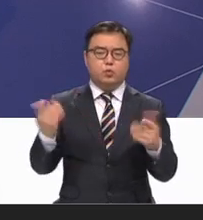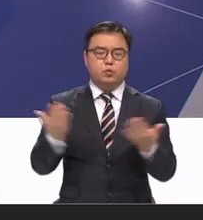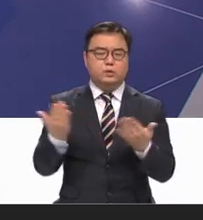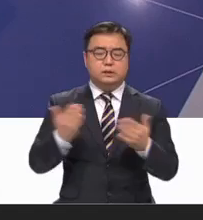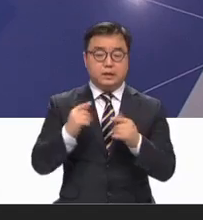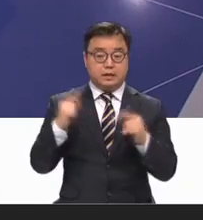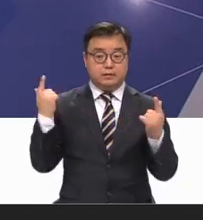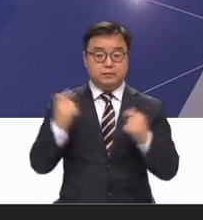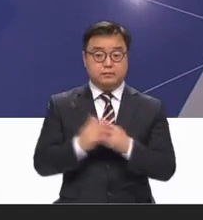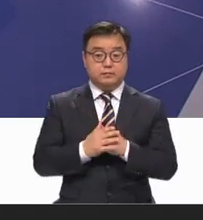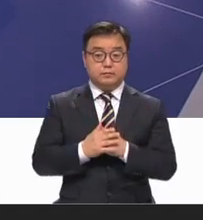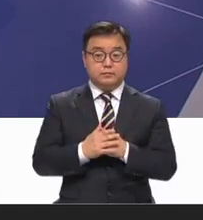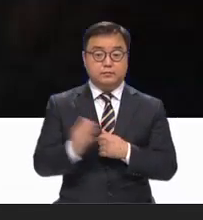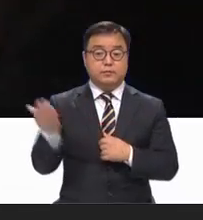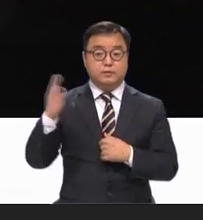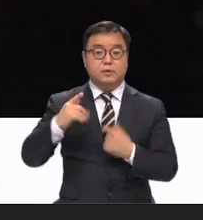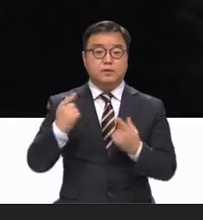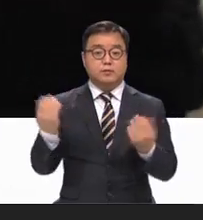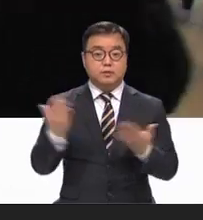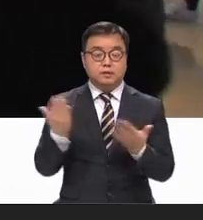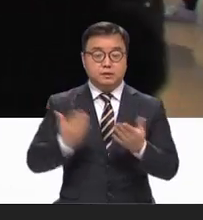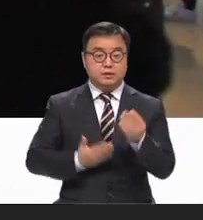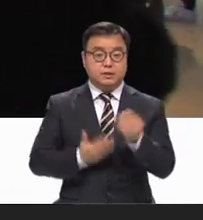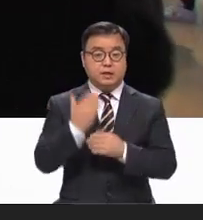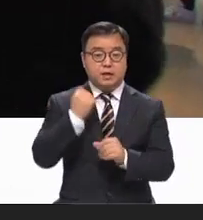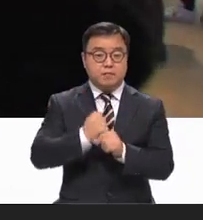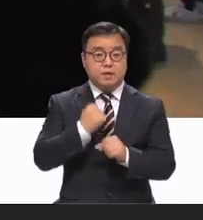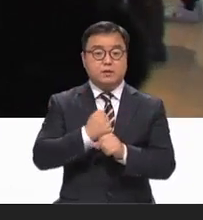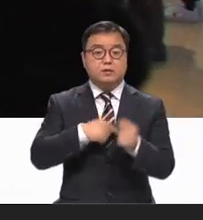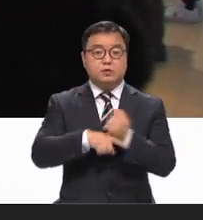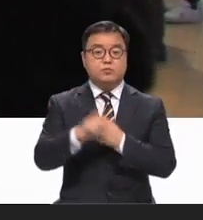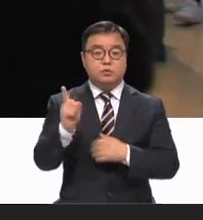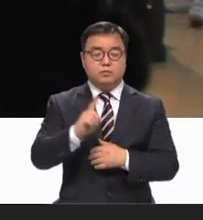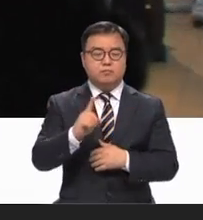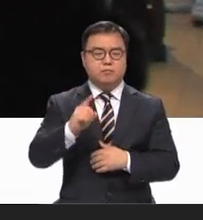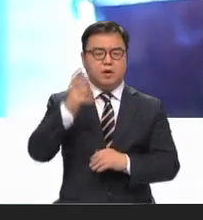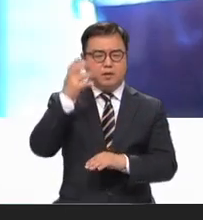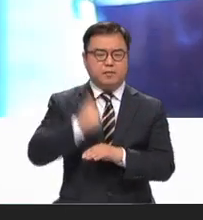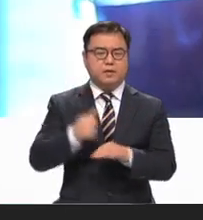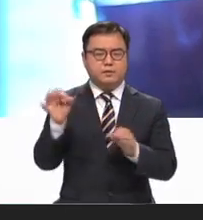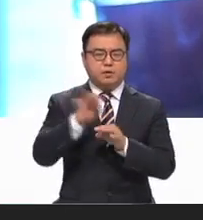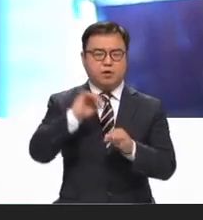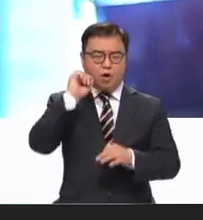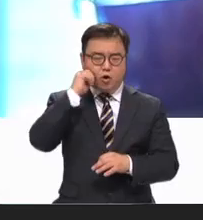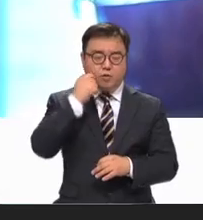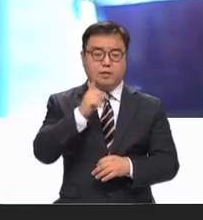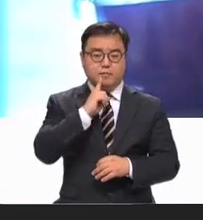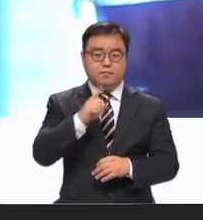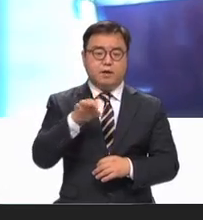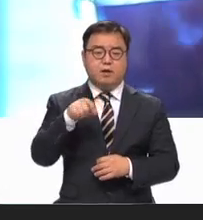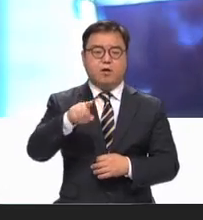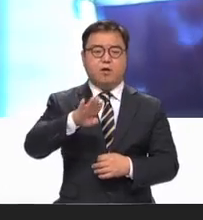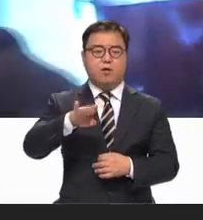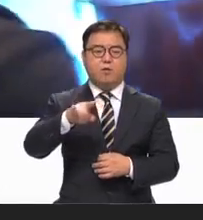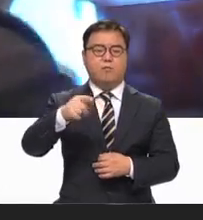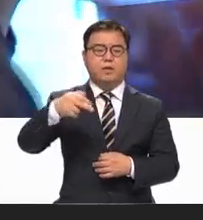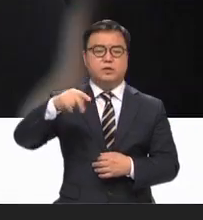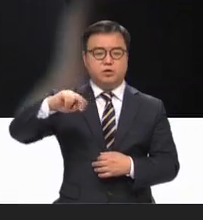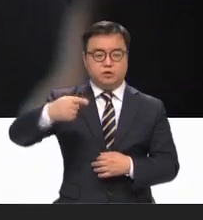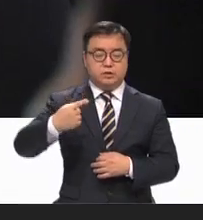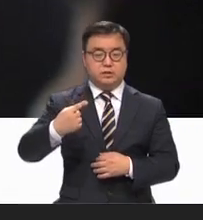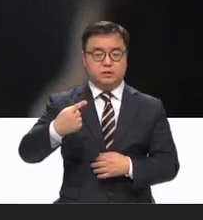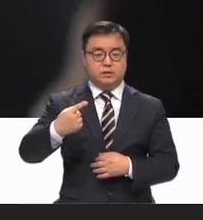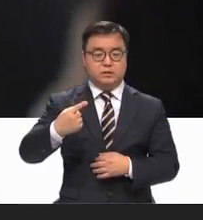아닌데 예. 이러한 사태를 만든 것은 가장 큰 원인은 결국 불황이다. 네. 그러니까 어벤져스 같은 경우에 불황일수록 사람은